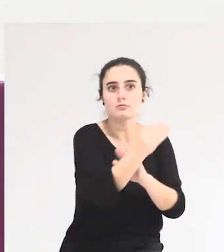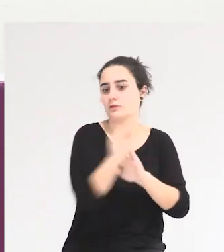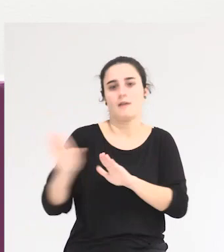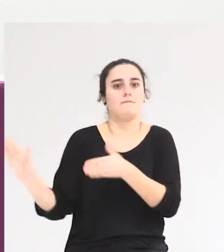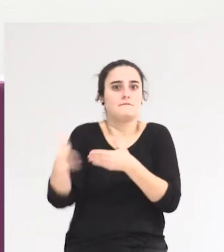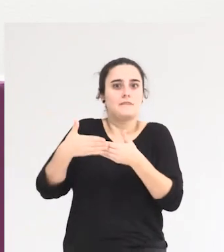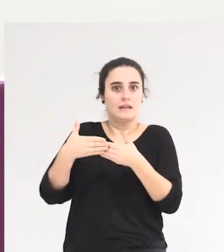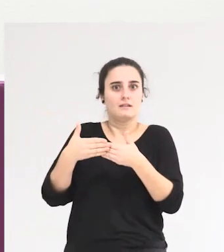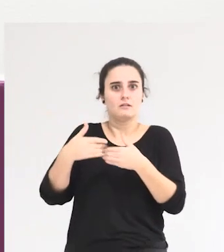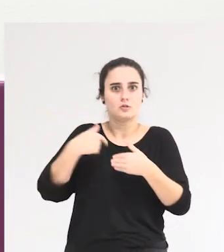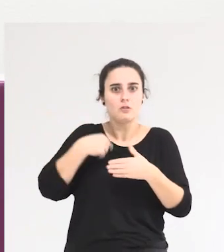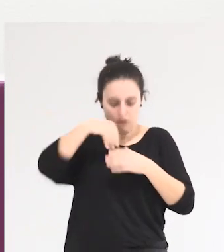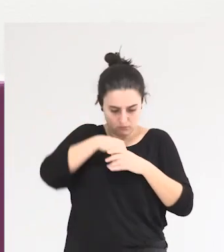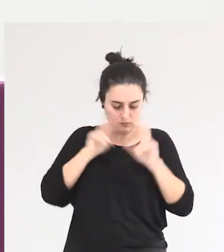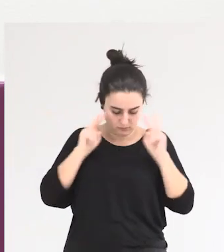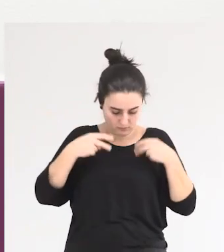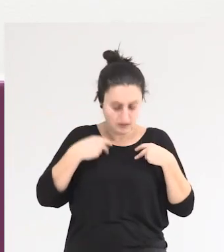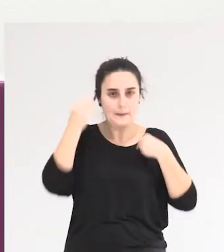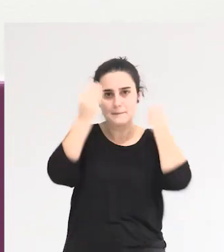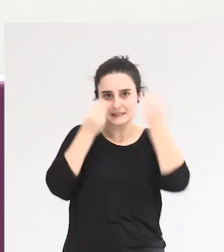ere pentsatzen dituen.